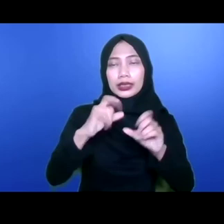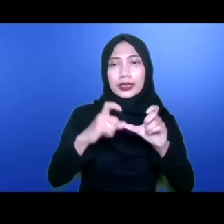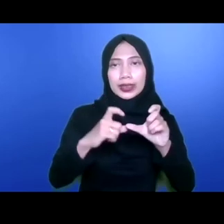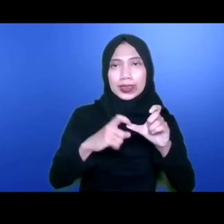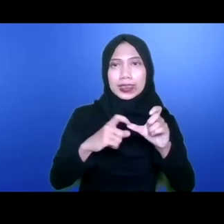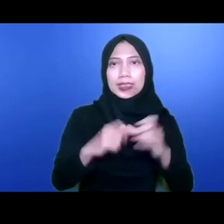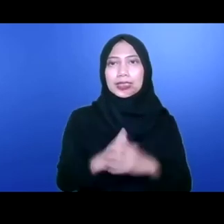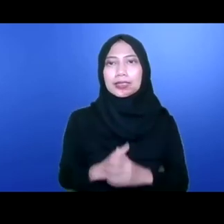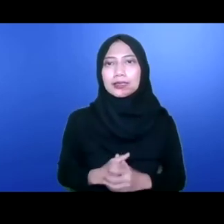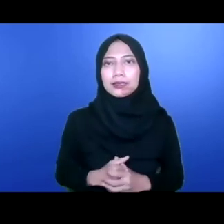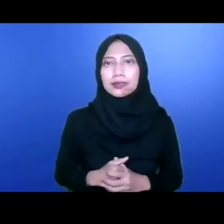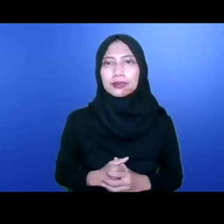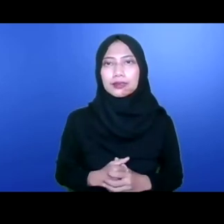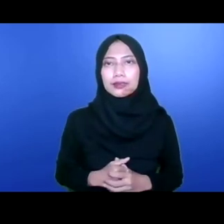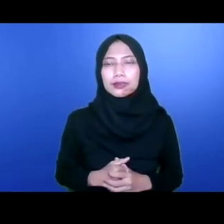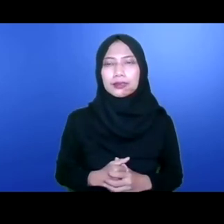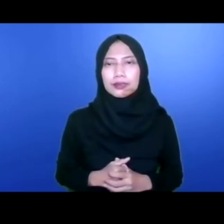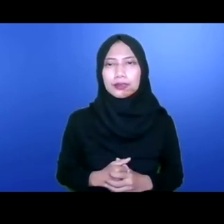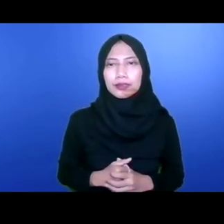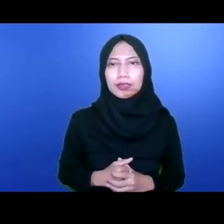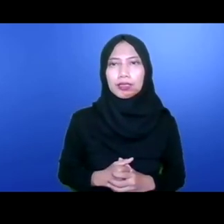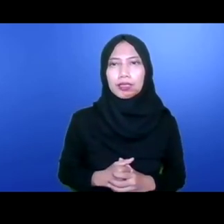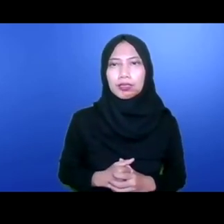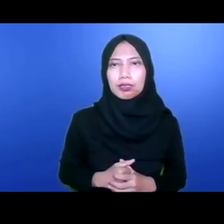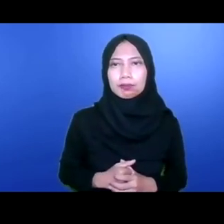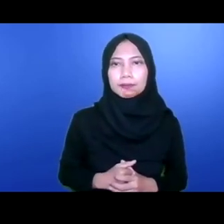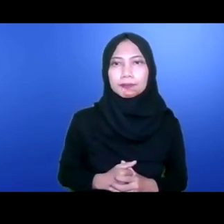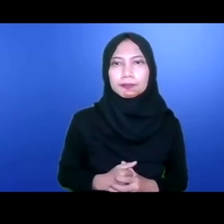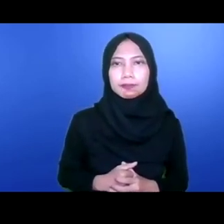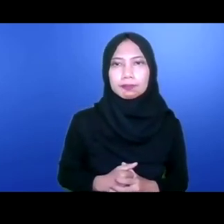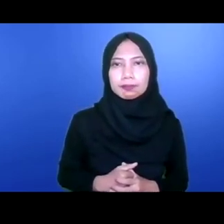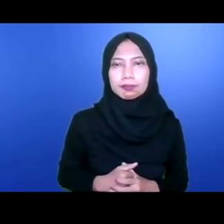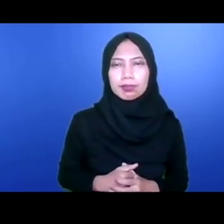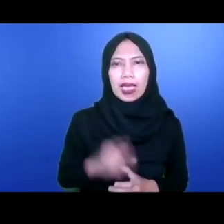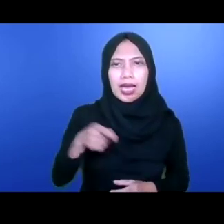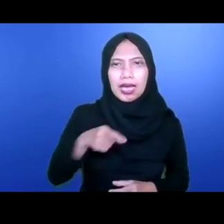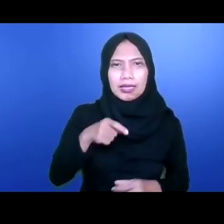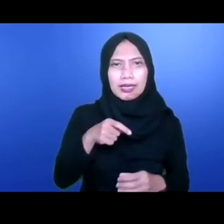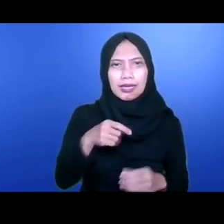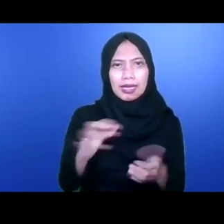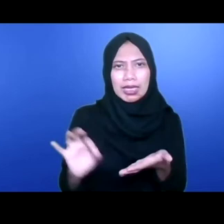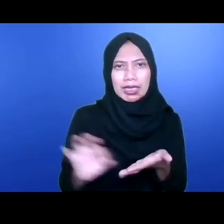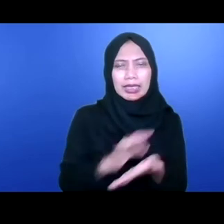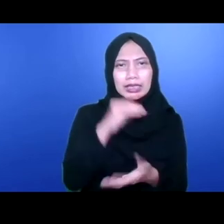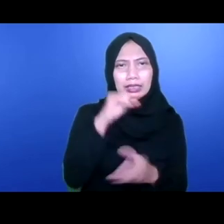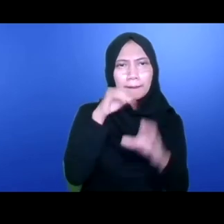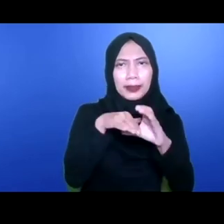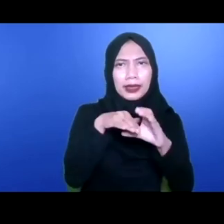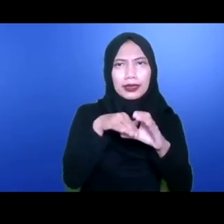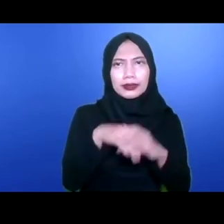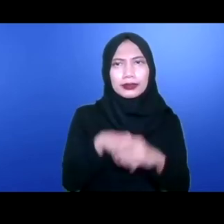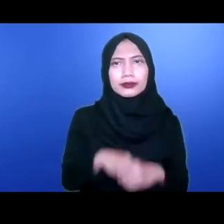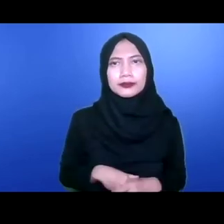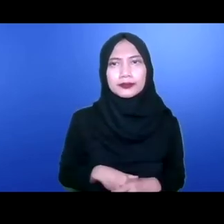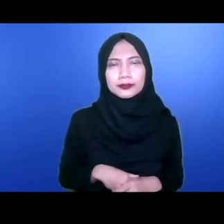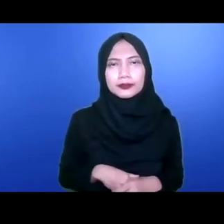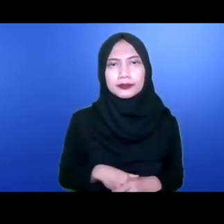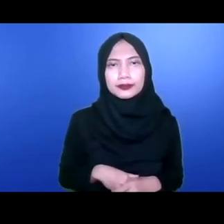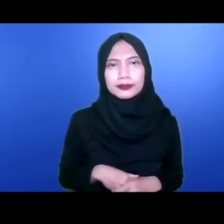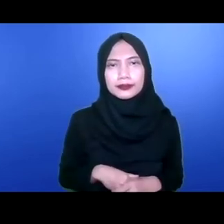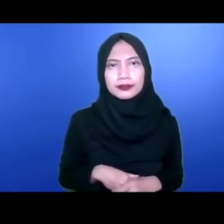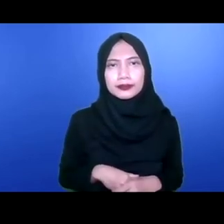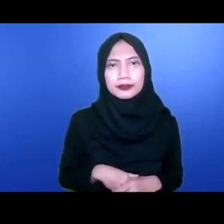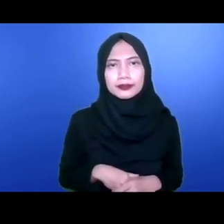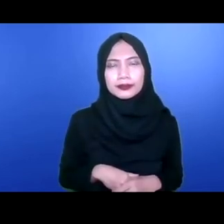sisi merchant itu harus punya rekening. Rekening bank loh. Itunya yang kita bikin ke